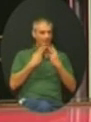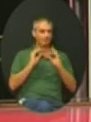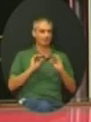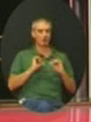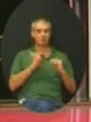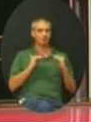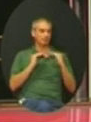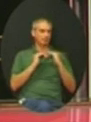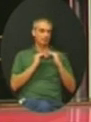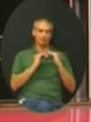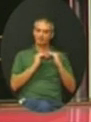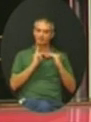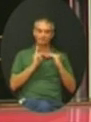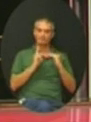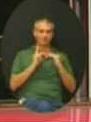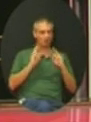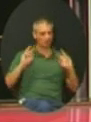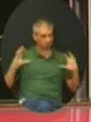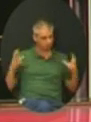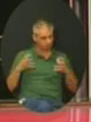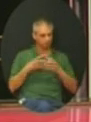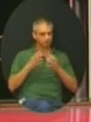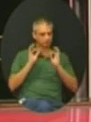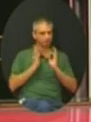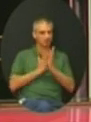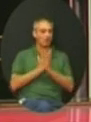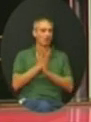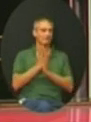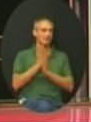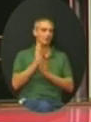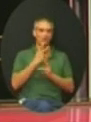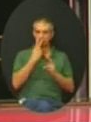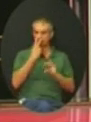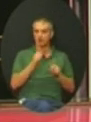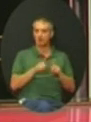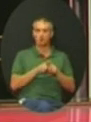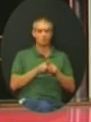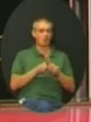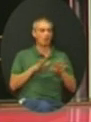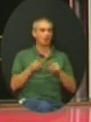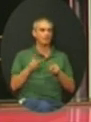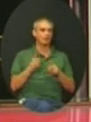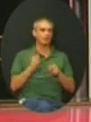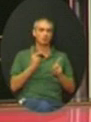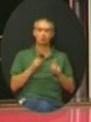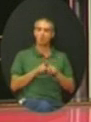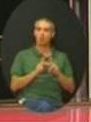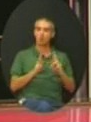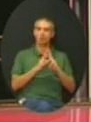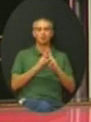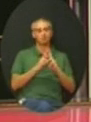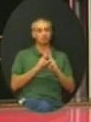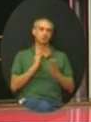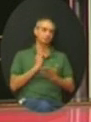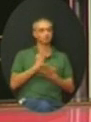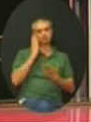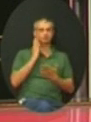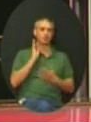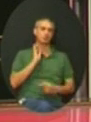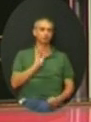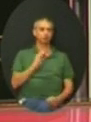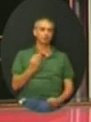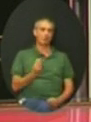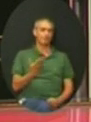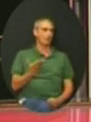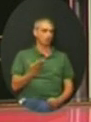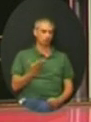הנכון ביותר ולא מתכנס באופן קבוע, אלא נראה כאילו הקבינט הזה מתכנס אד הוק, בשביל